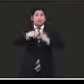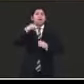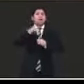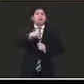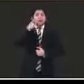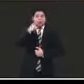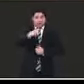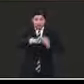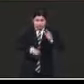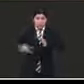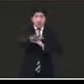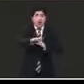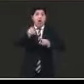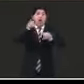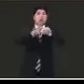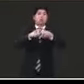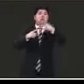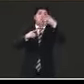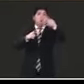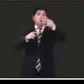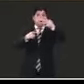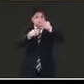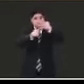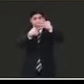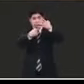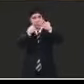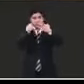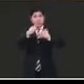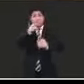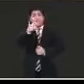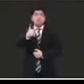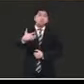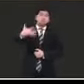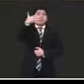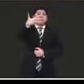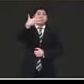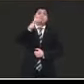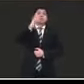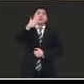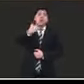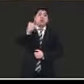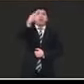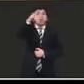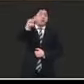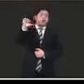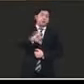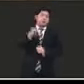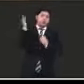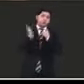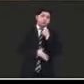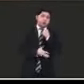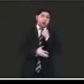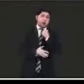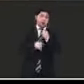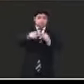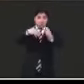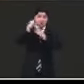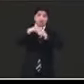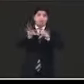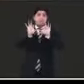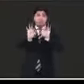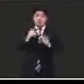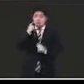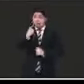zemin artı 4 veya 5 katı geçmeyecek bu şekilde inşa edilecek